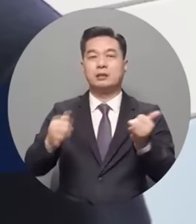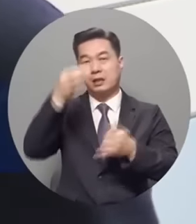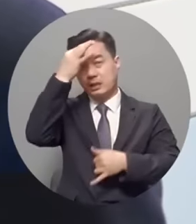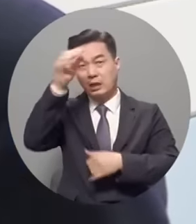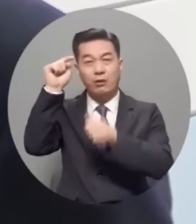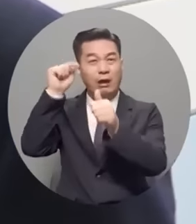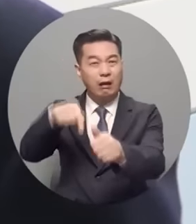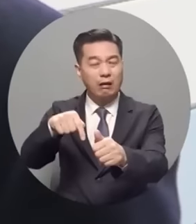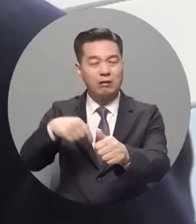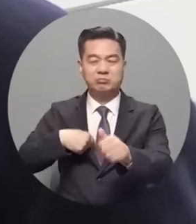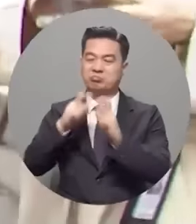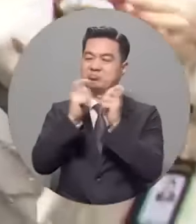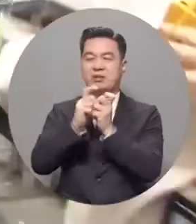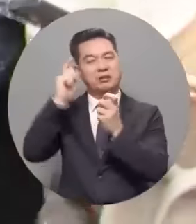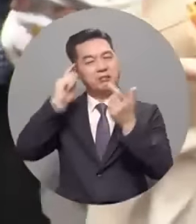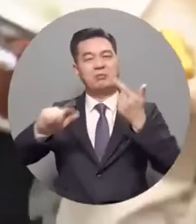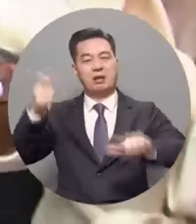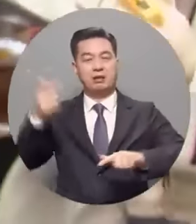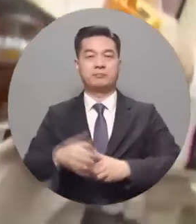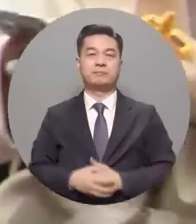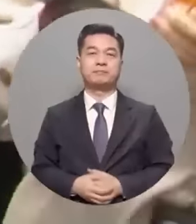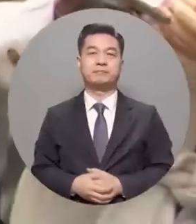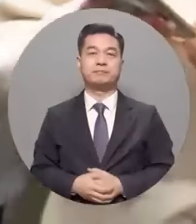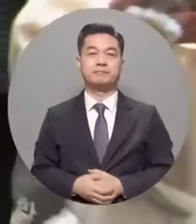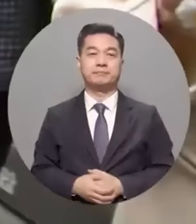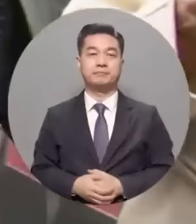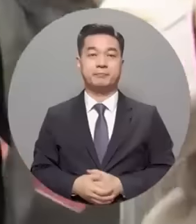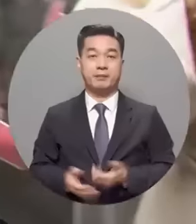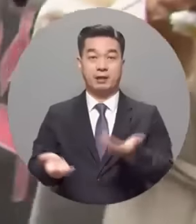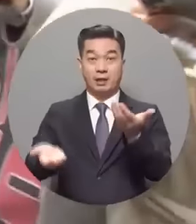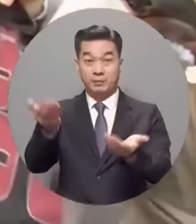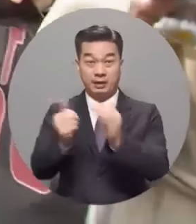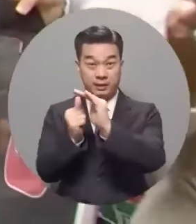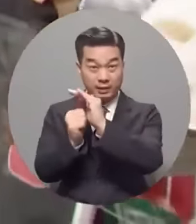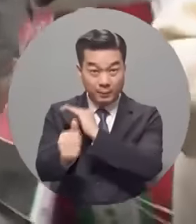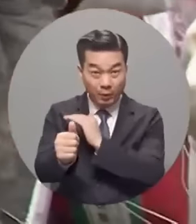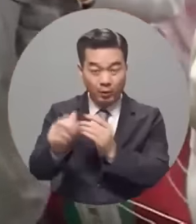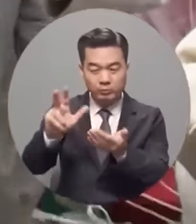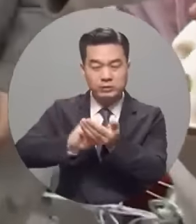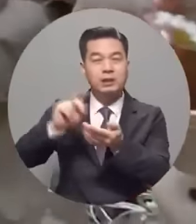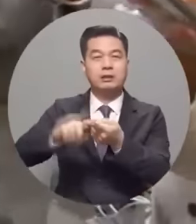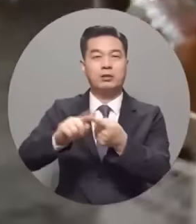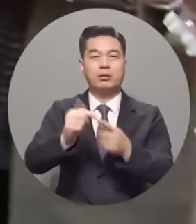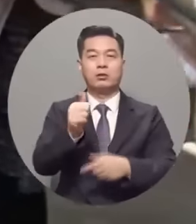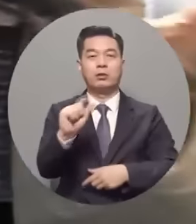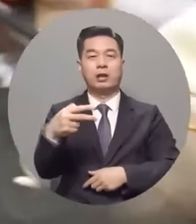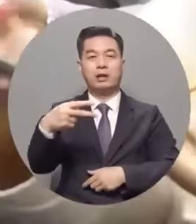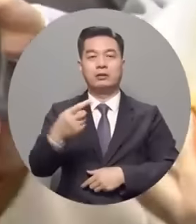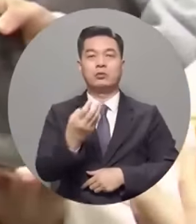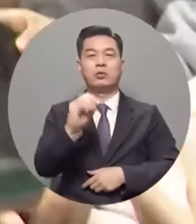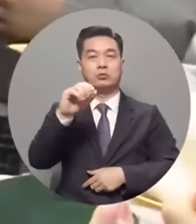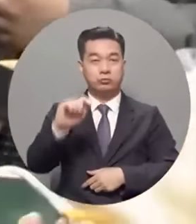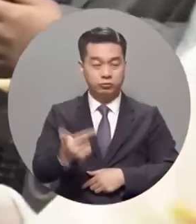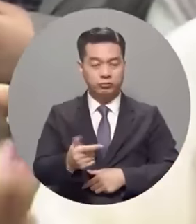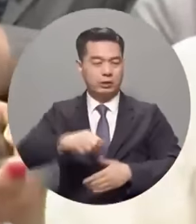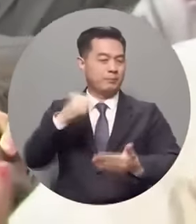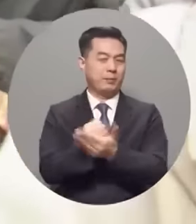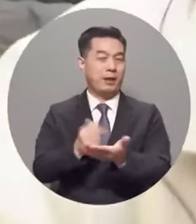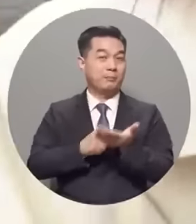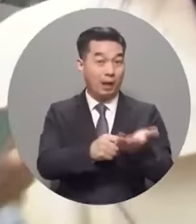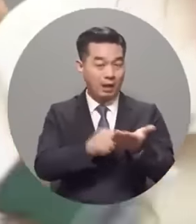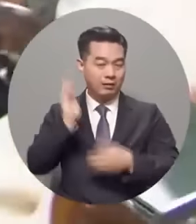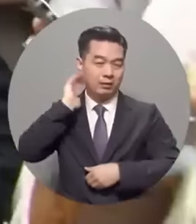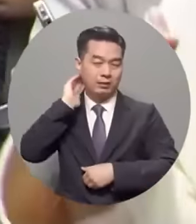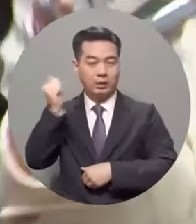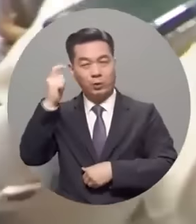다릅니다. 비례대표 공천이 독단적이라며 한동훈 비대위원장을 공개 비판한 것도 대통령의 의중이